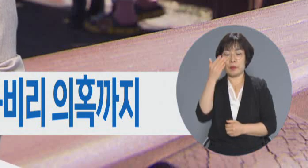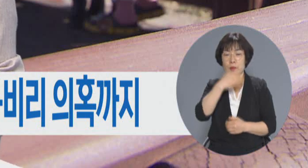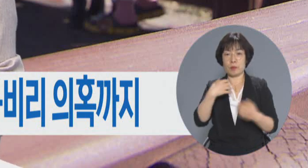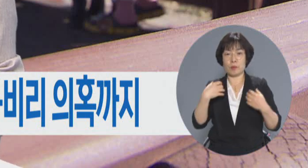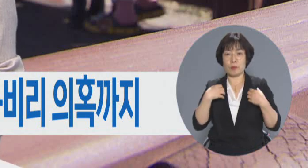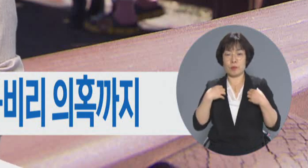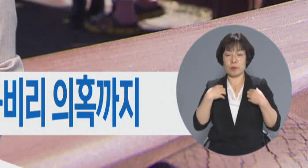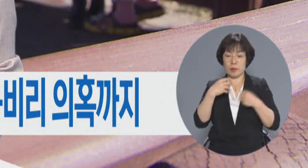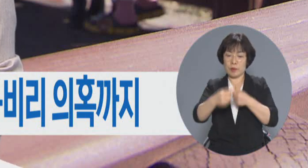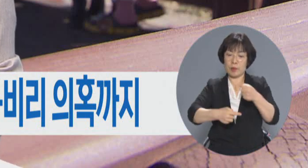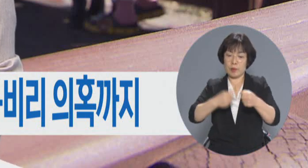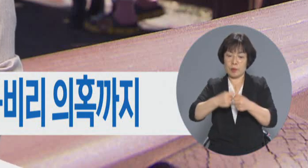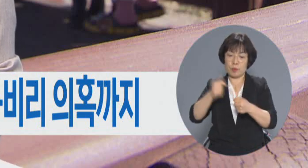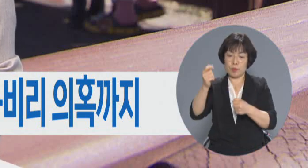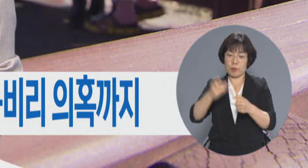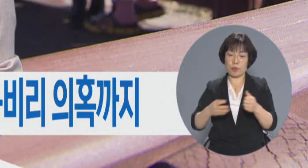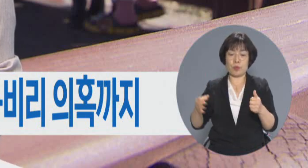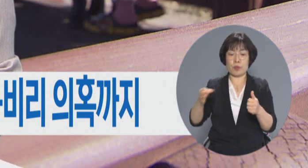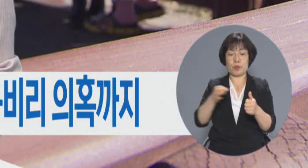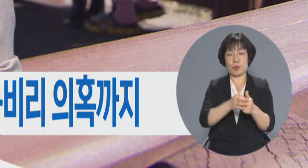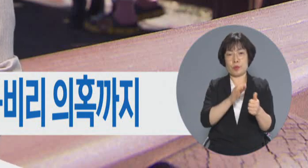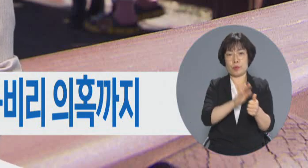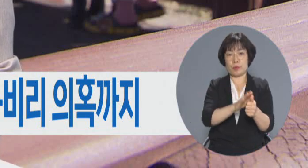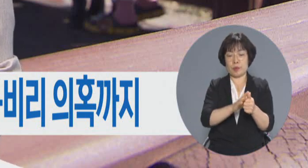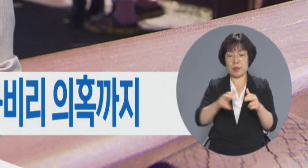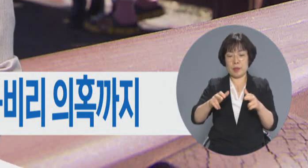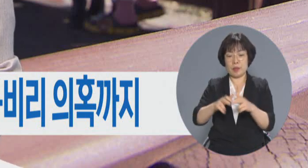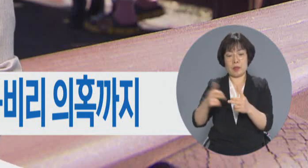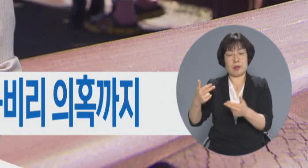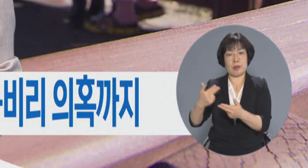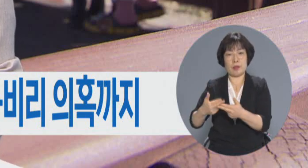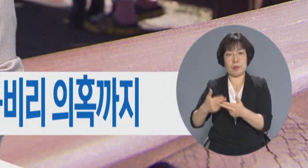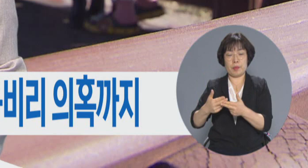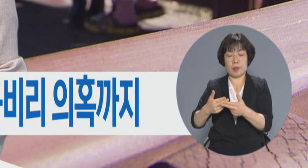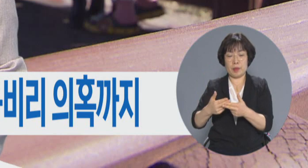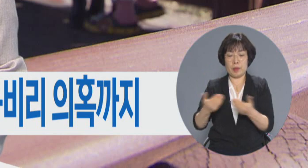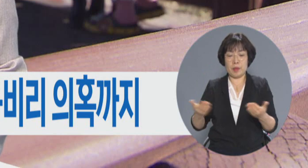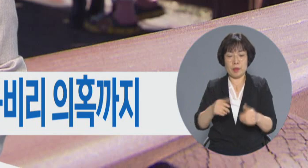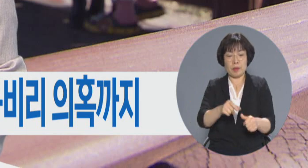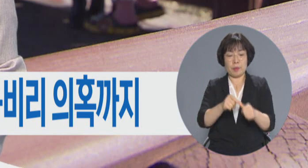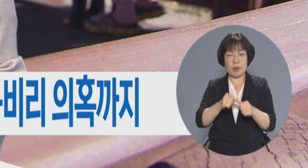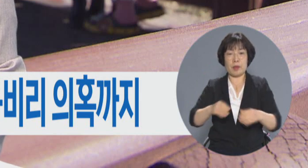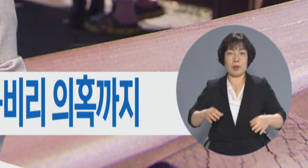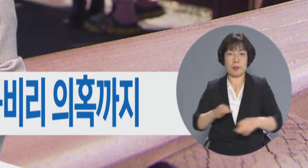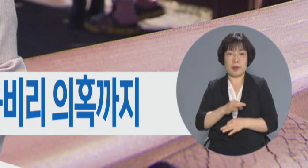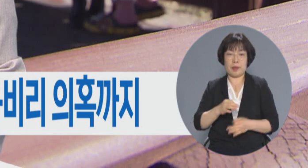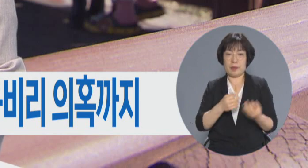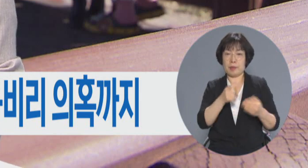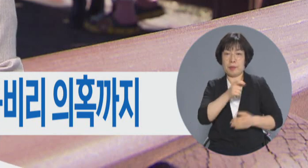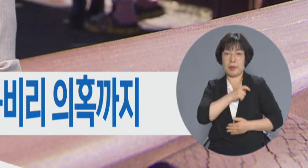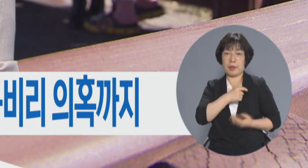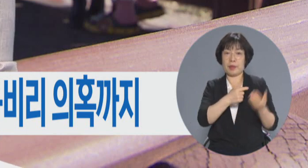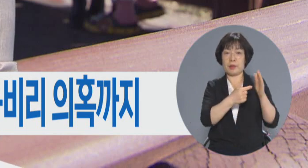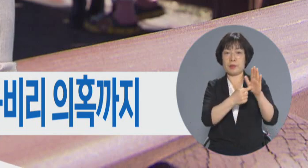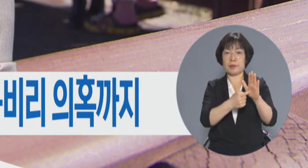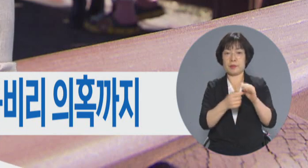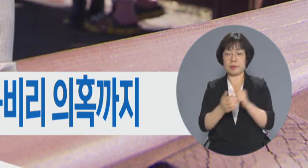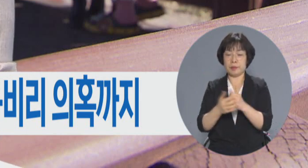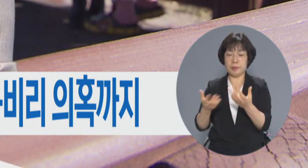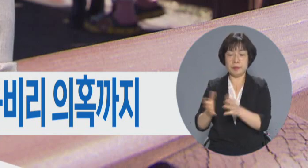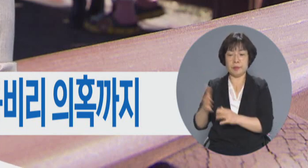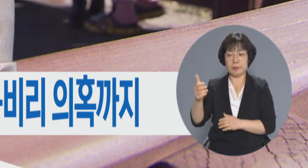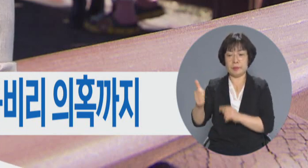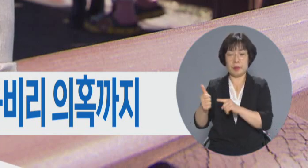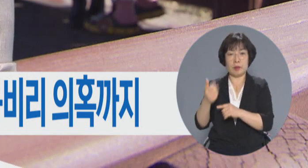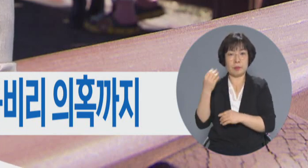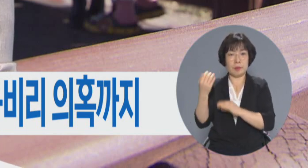여수시로부터 연간 수억 원의 지원을 받는 한 장애인협회에서 채용 비리 의혹이 제기됐습니다. 이 협회 회장은